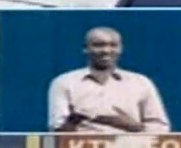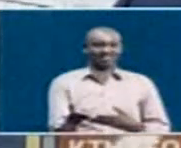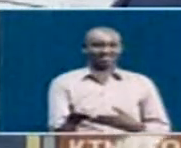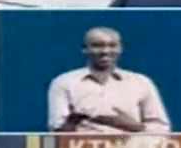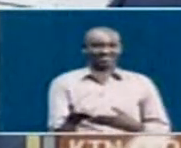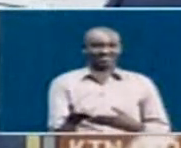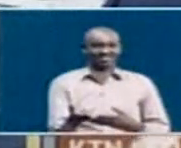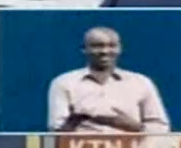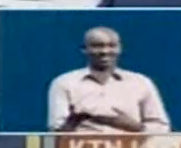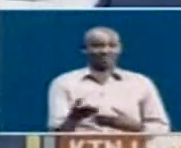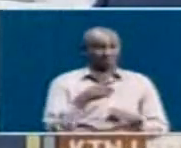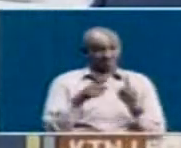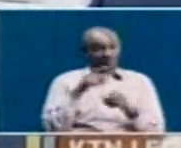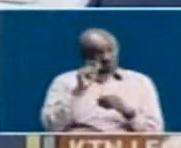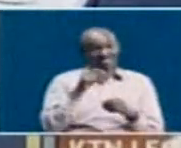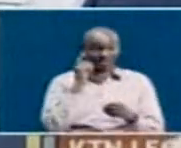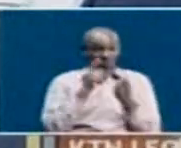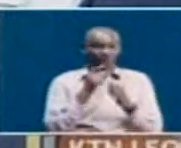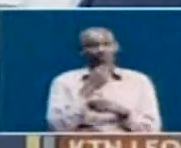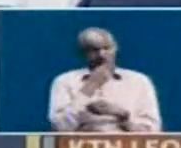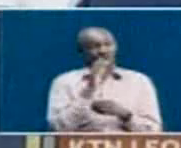Sauti nzuri. Nabarikiwa mtoto Jaluo.